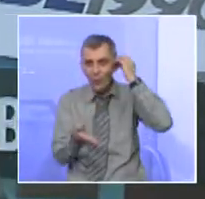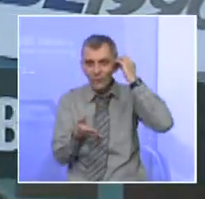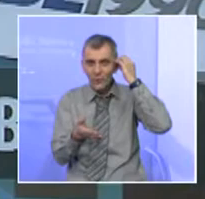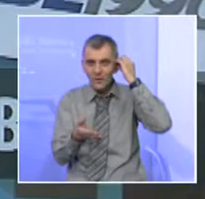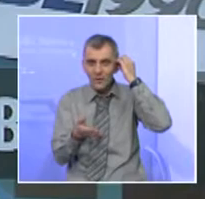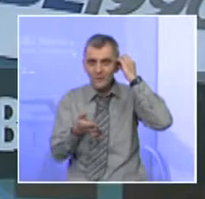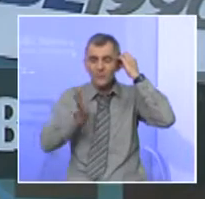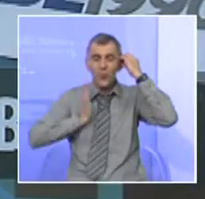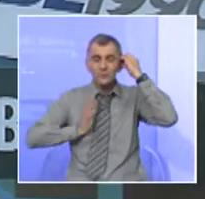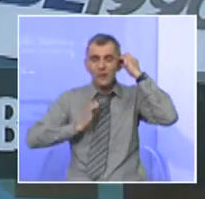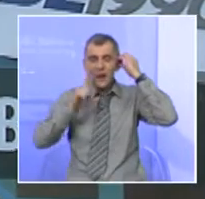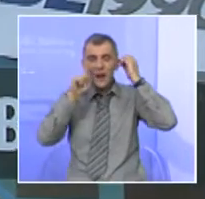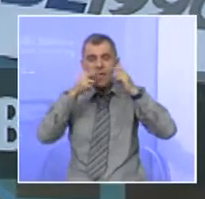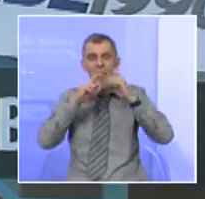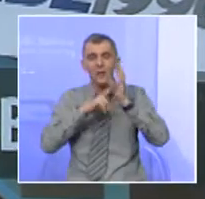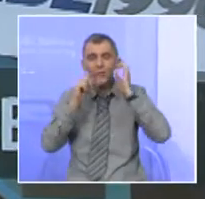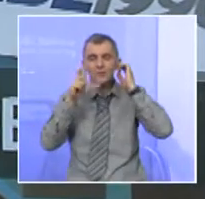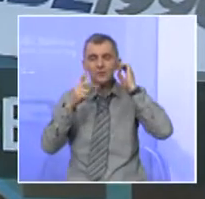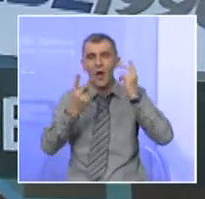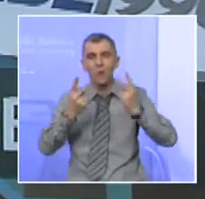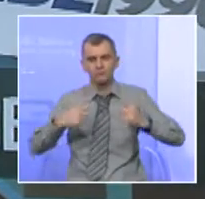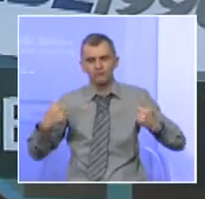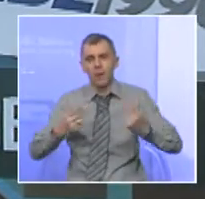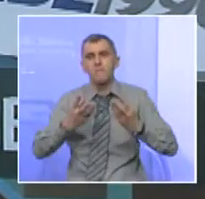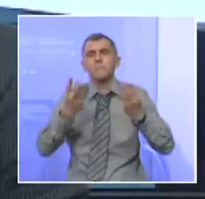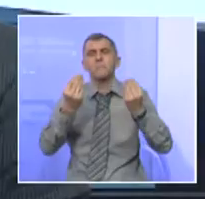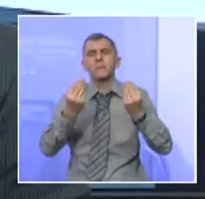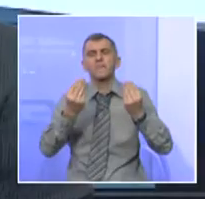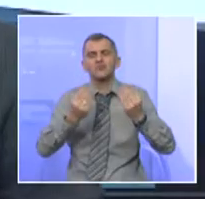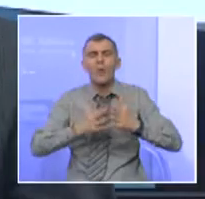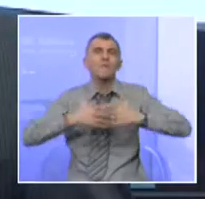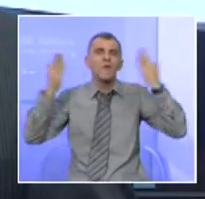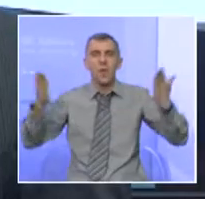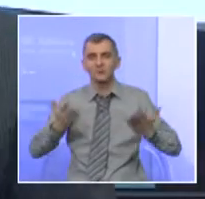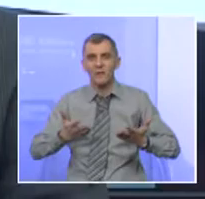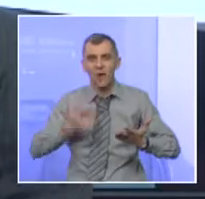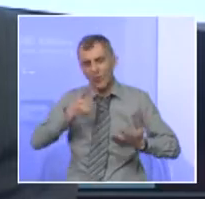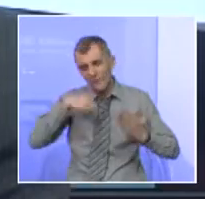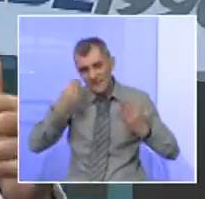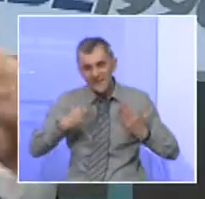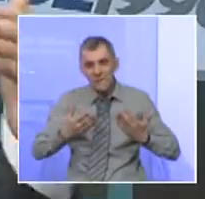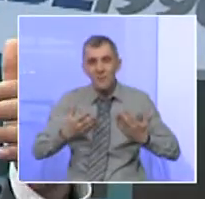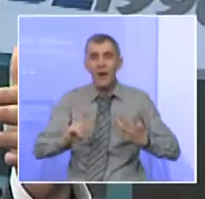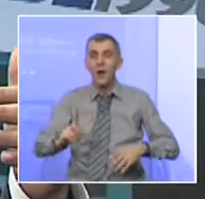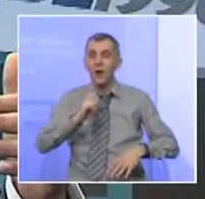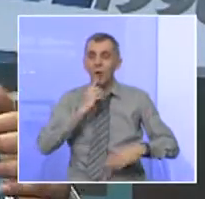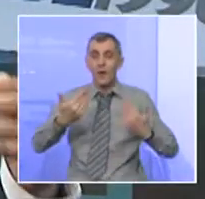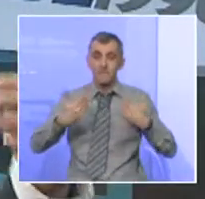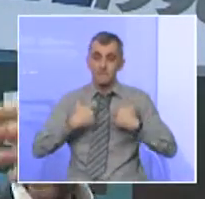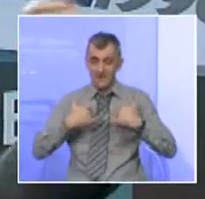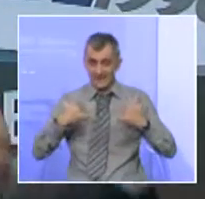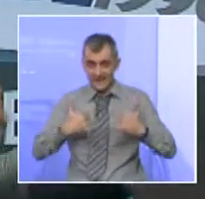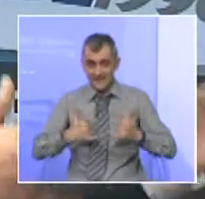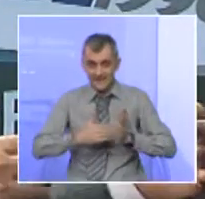proizvode i gospodin Lijanović i gospodin Škaljić. Ovakvim izjavama u kojima mi sad treba,